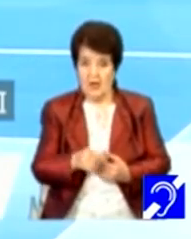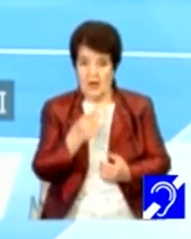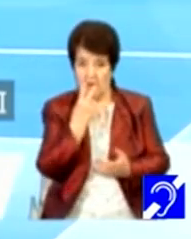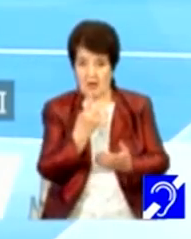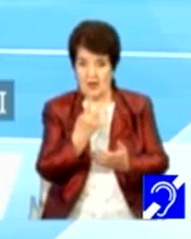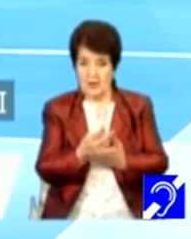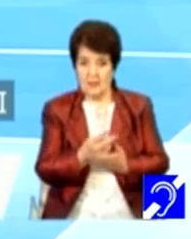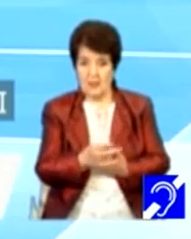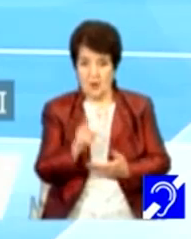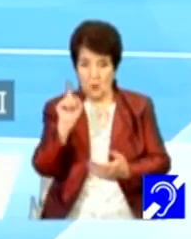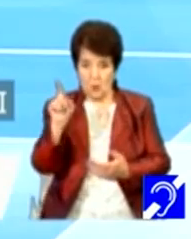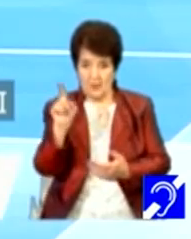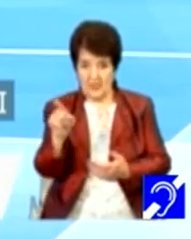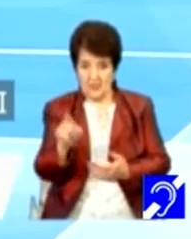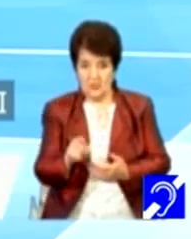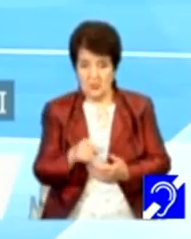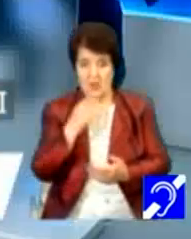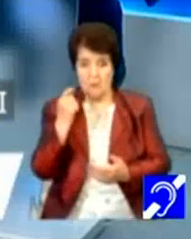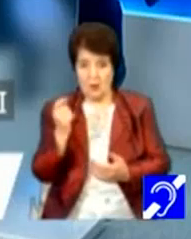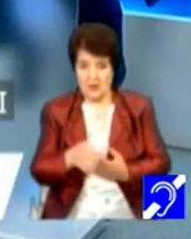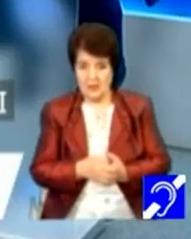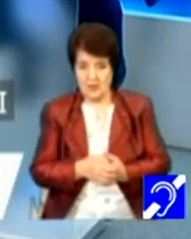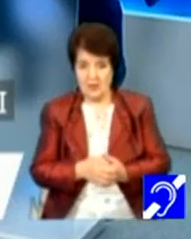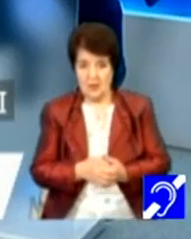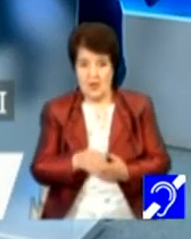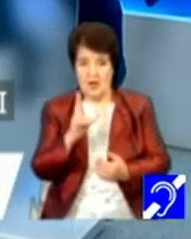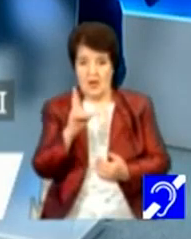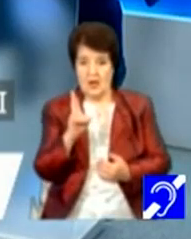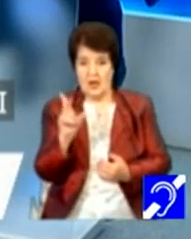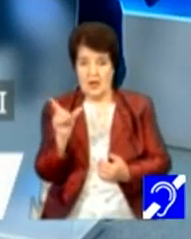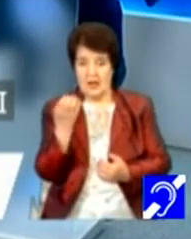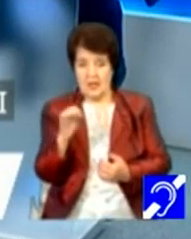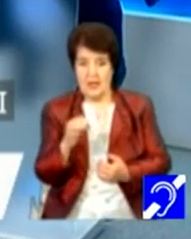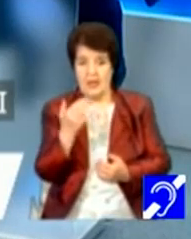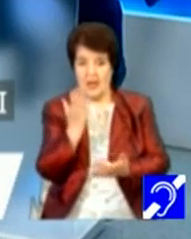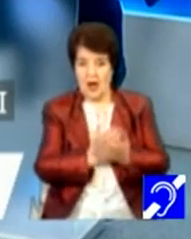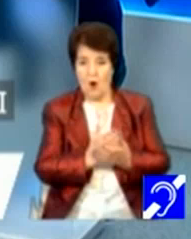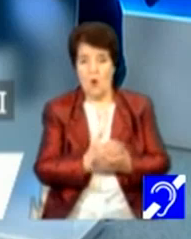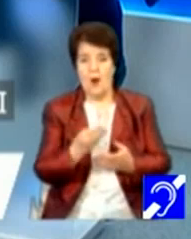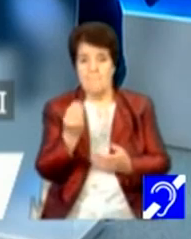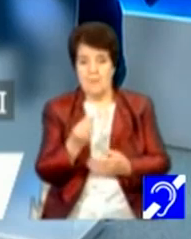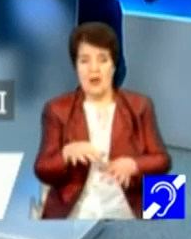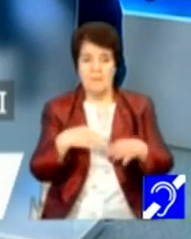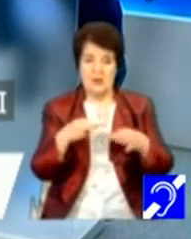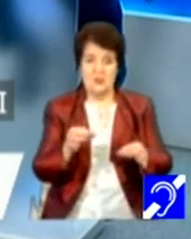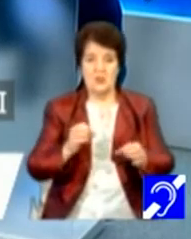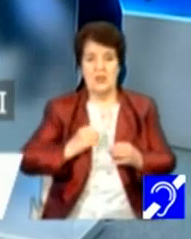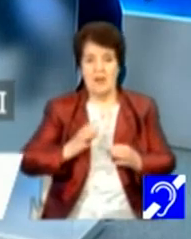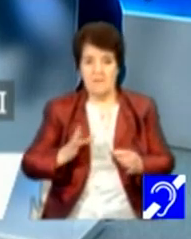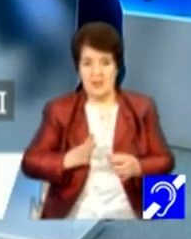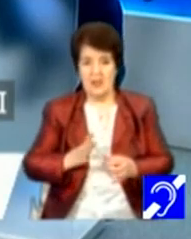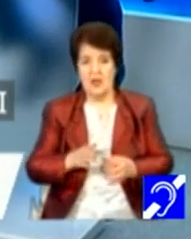cu degetul și către mulți din zona politică că ei au bani, au mașini, au averi, în timp